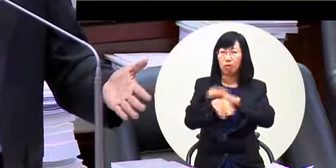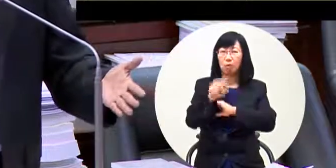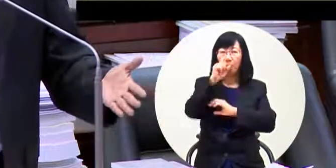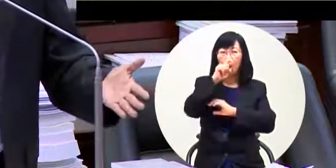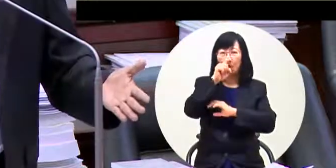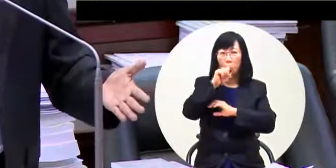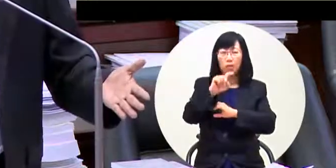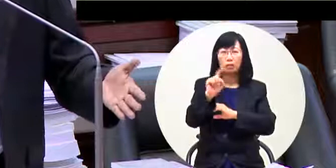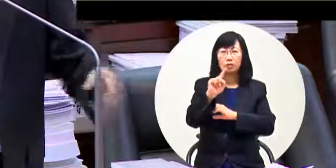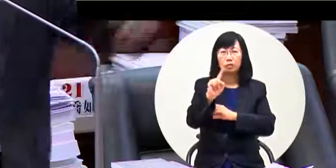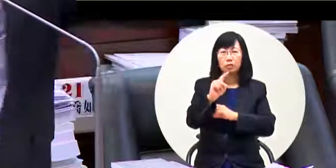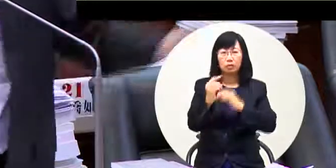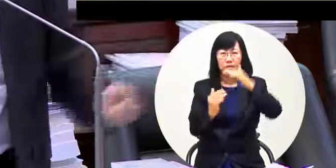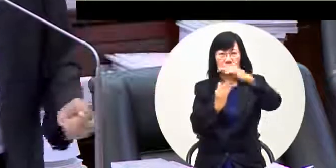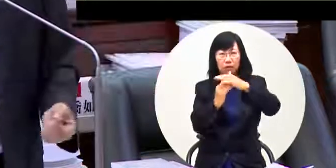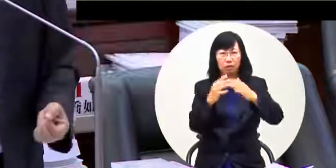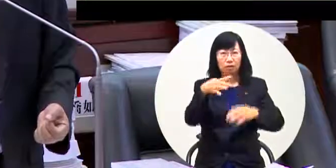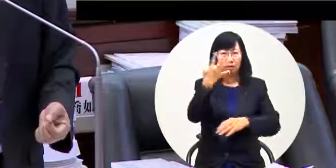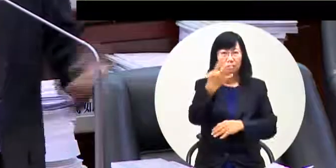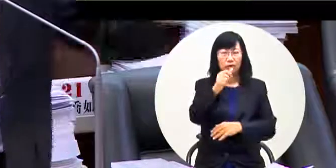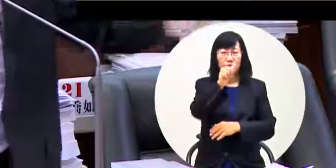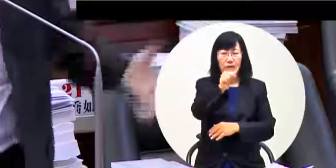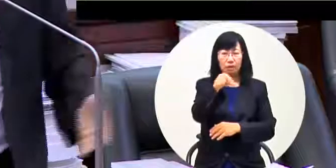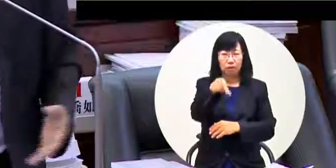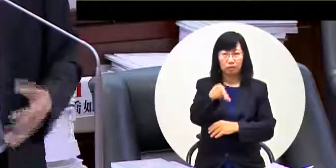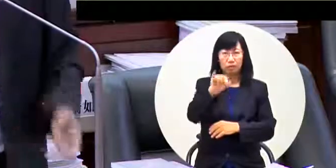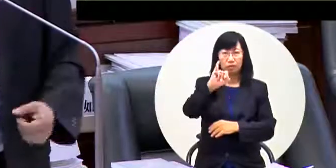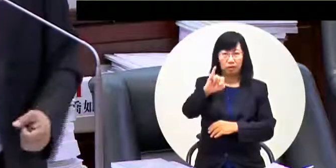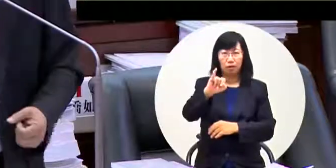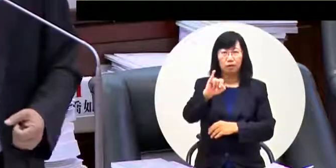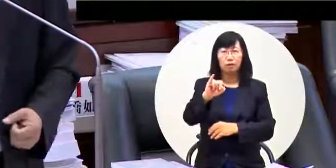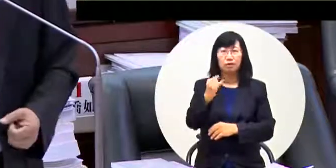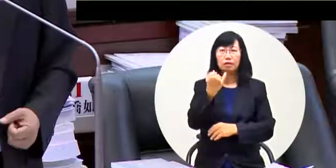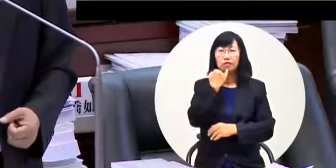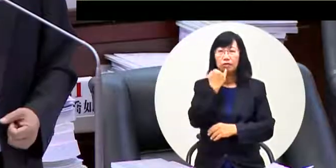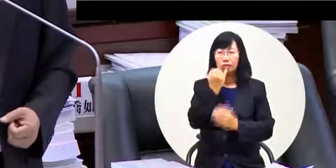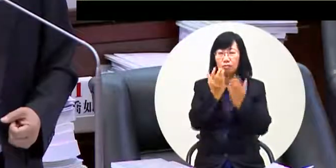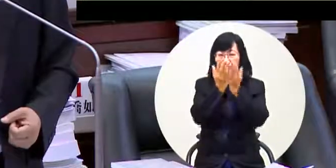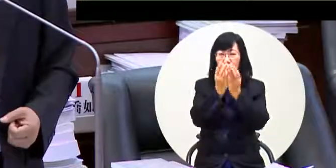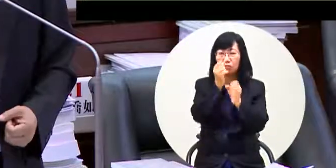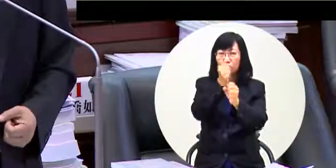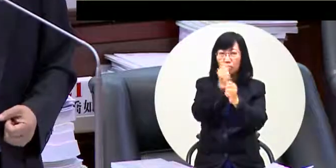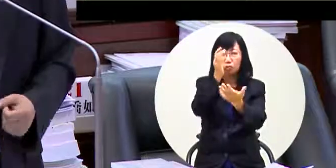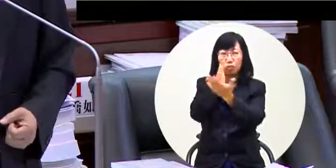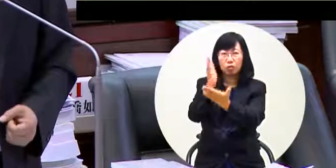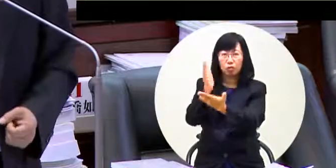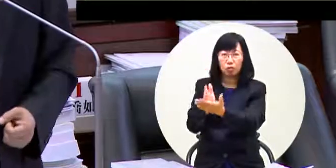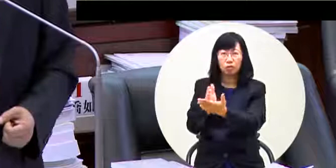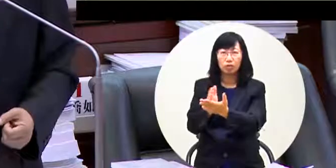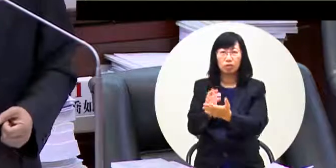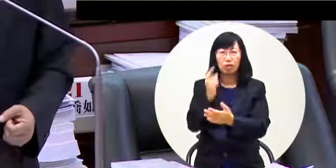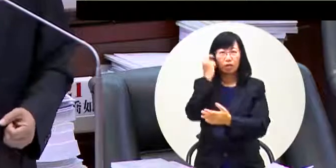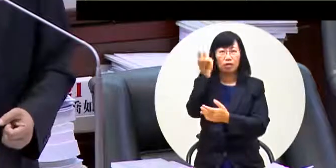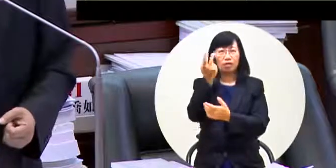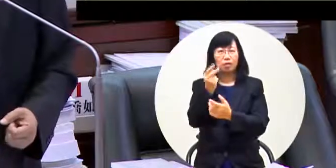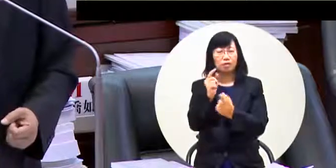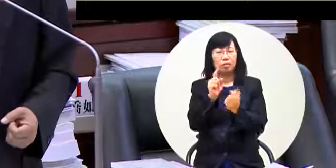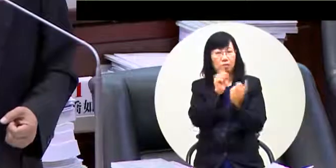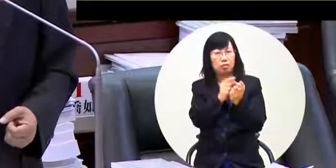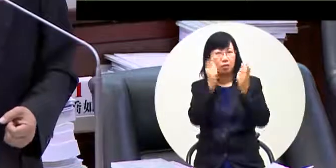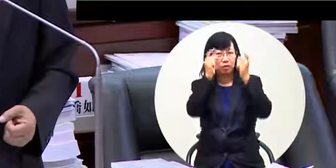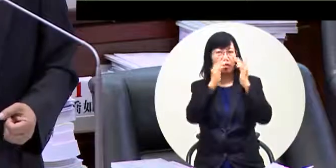400 AQI 的一个400%，然后他要停班停课，多么糟蹋高雄市的这个政策，多么糟蹋高雄市的法